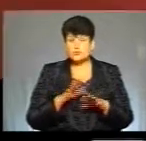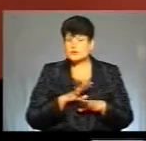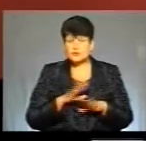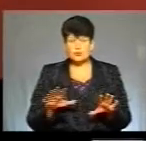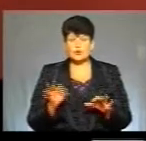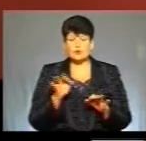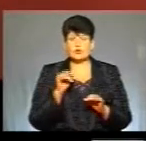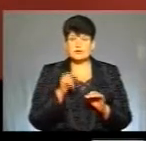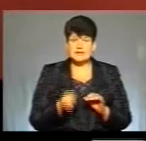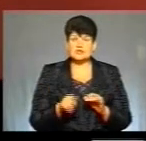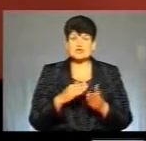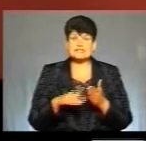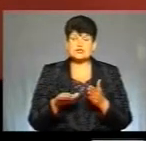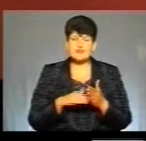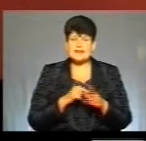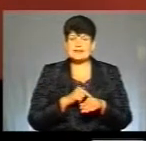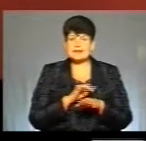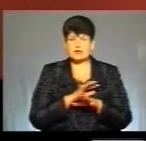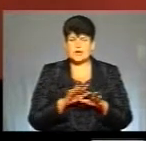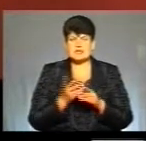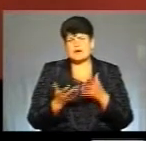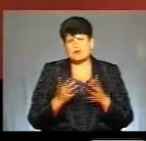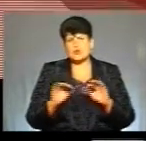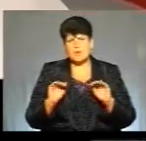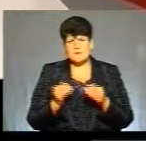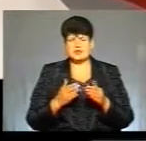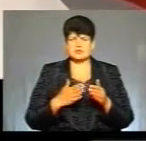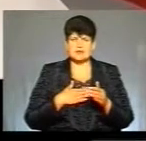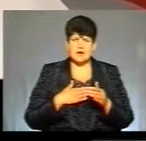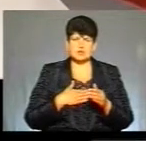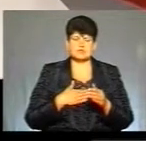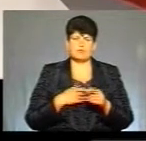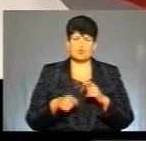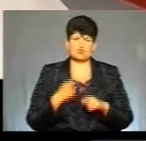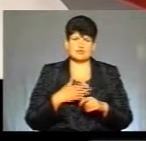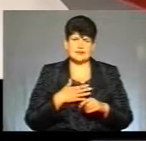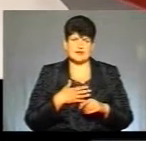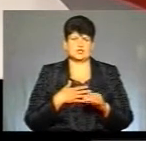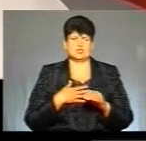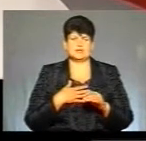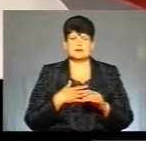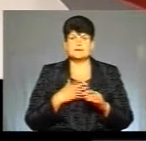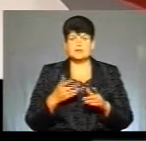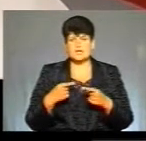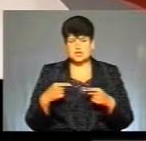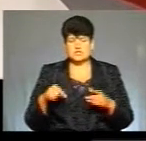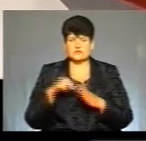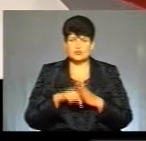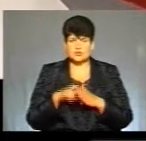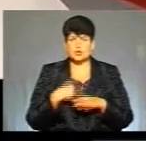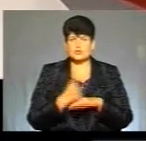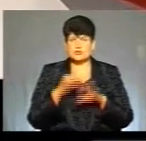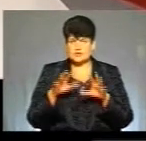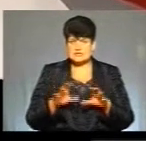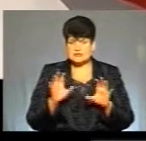скасування недоторканності якось обмежить наші, порушить наші зобов'язання перед Радою Європи або і наше інше внутрішнє конституційне